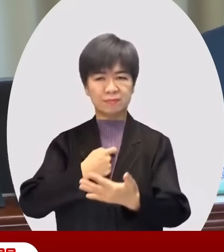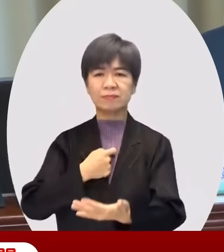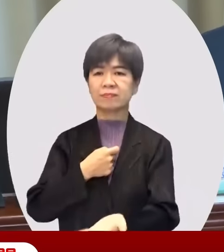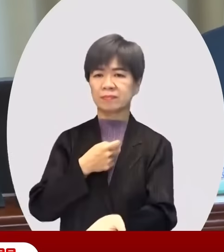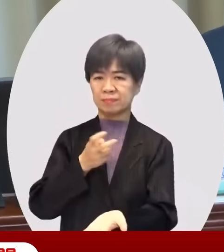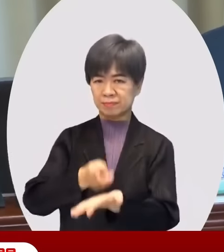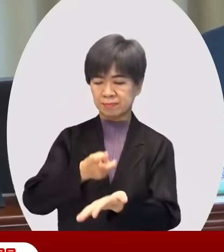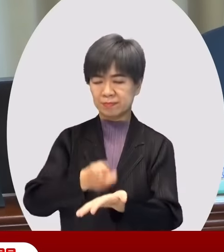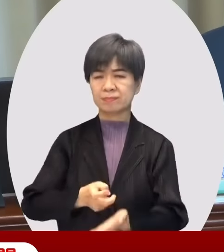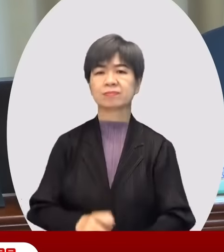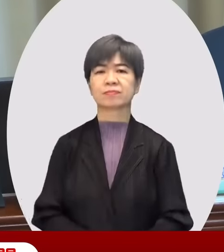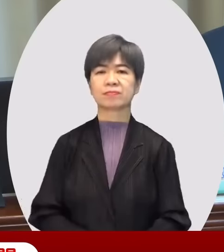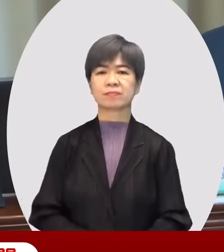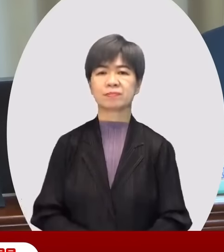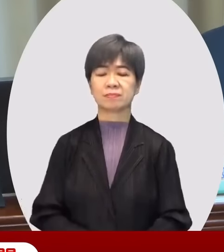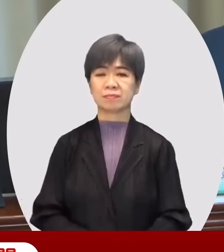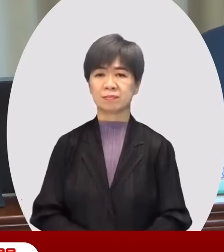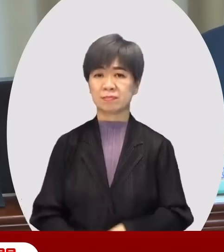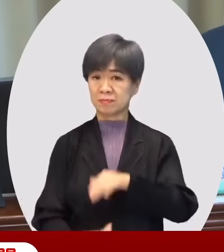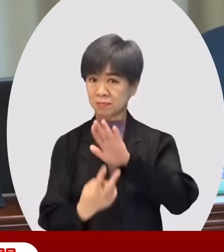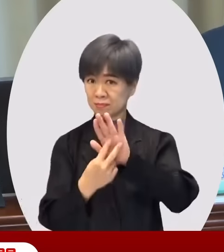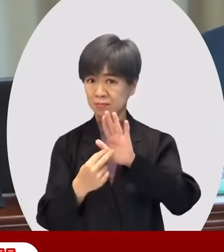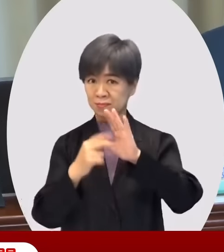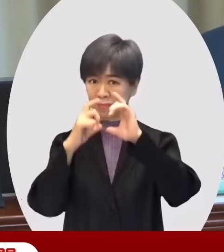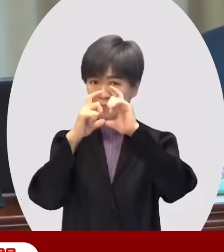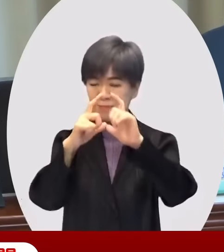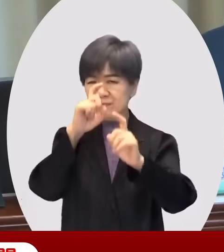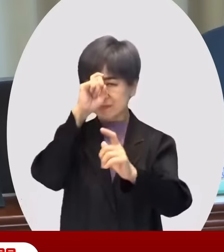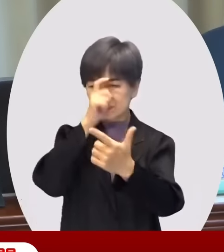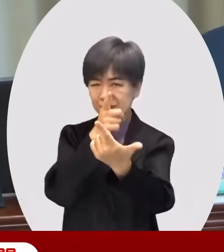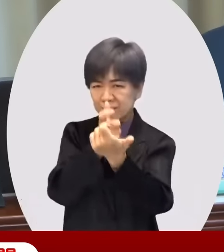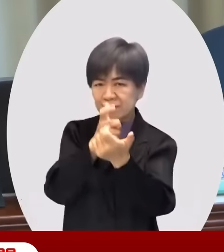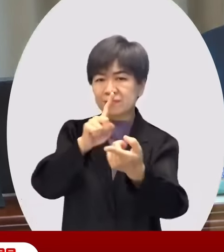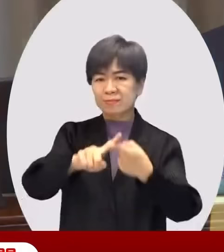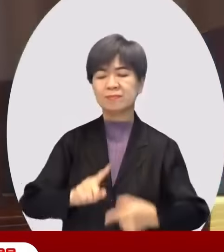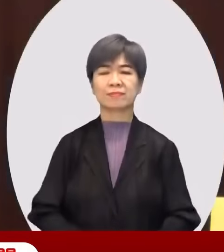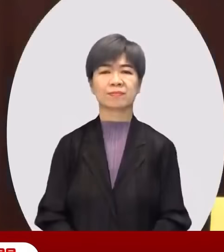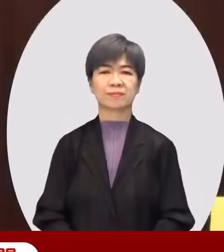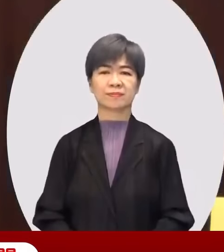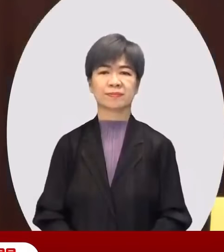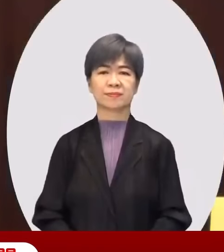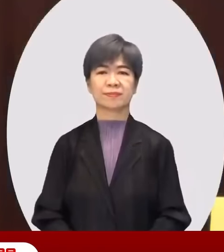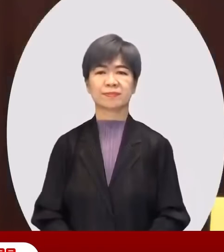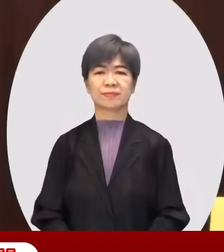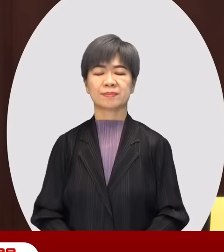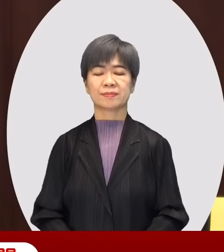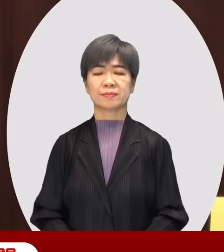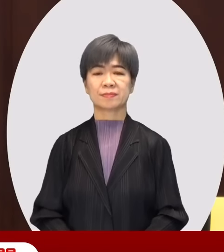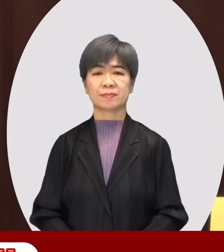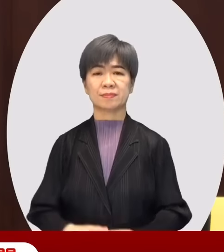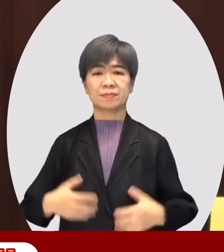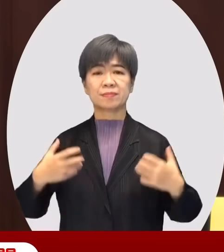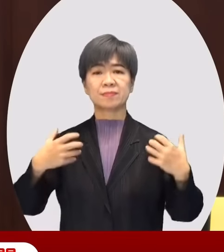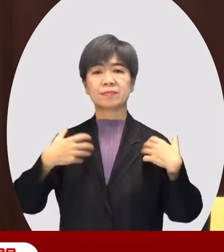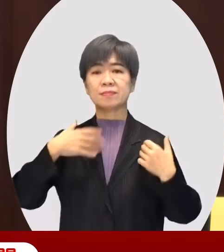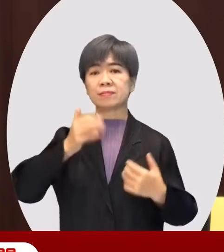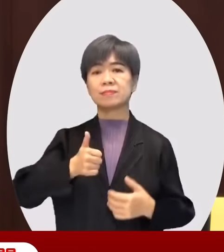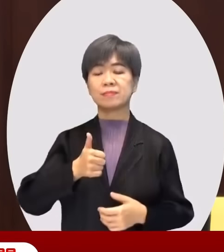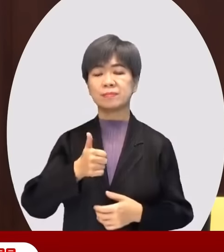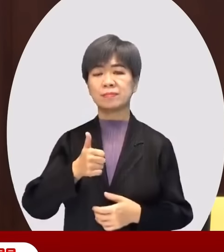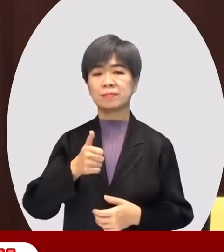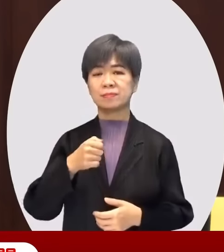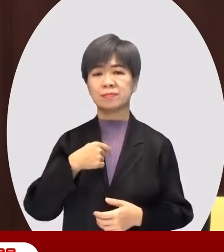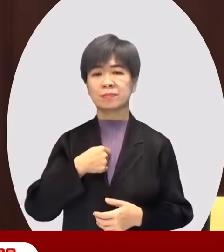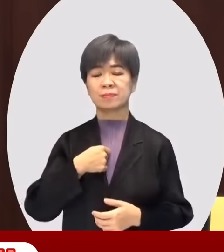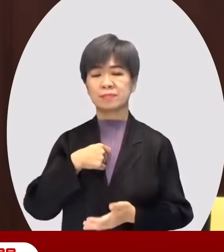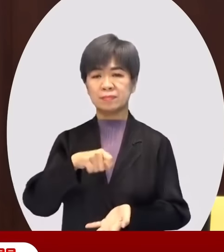格的标准。以上希望有回应到审判长跟詹大法官的问题。 主席，主